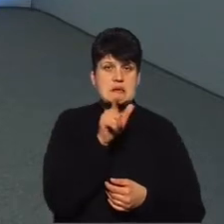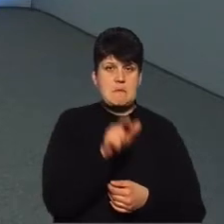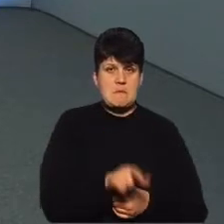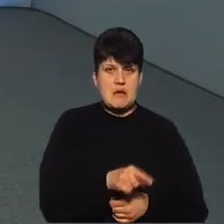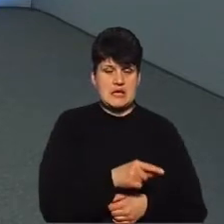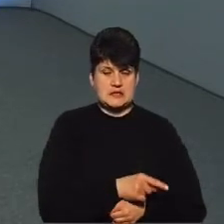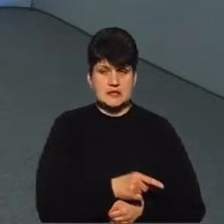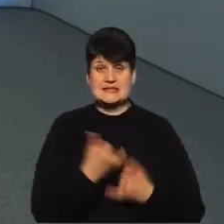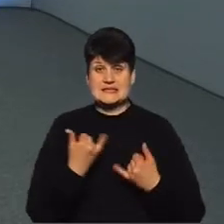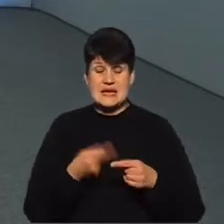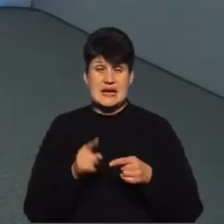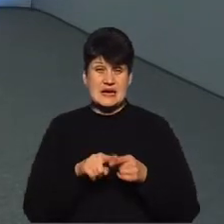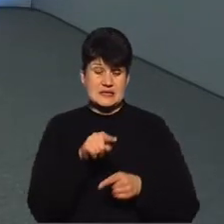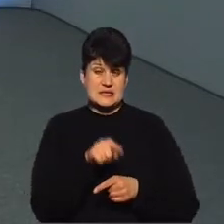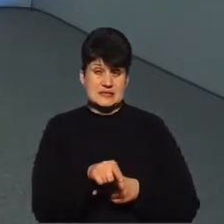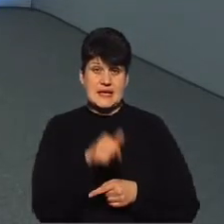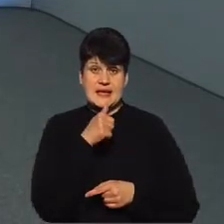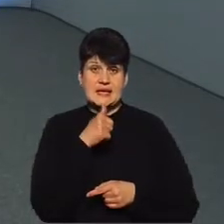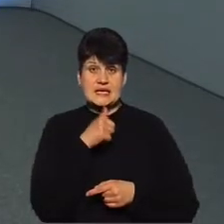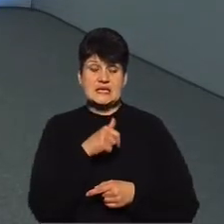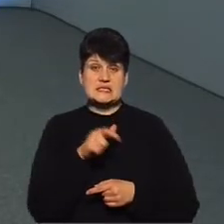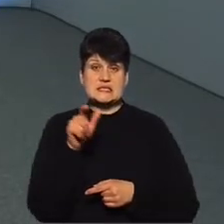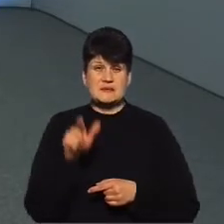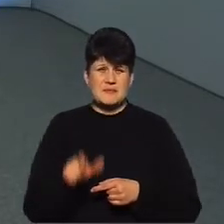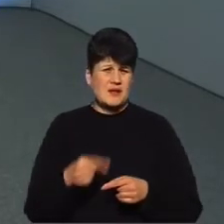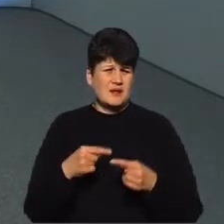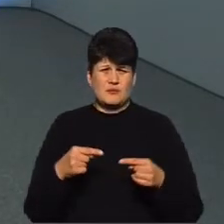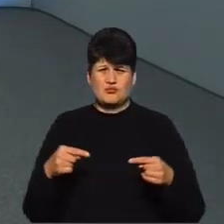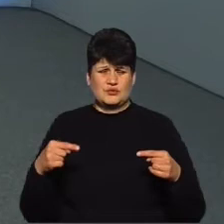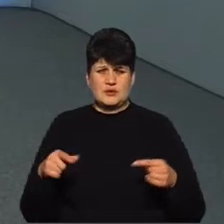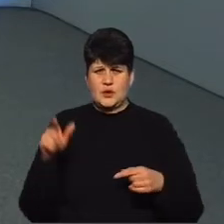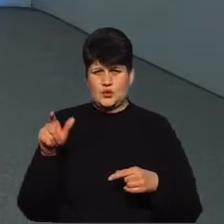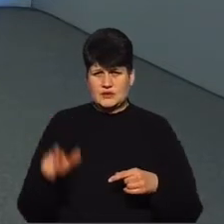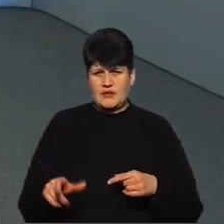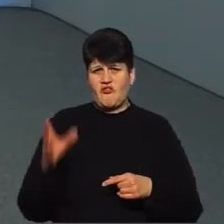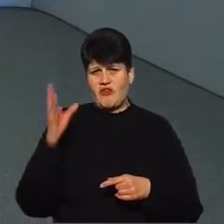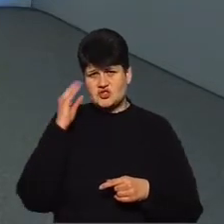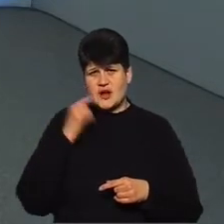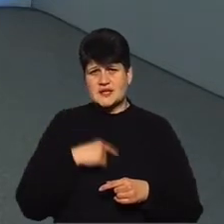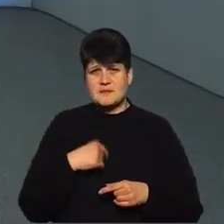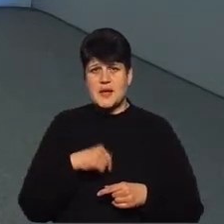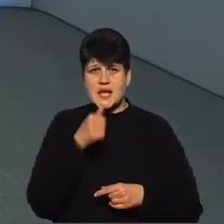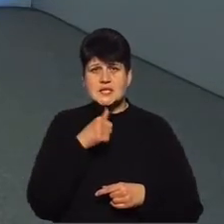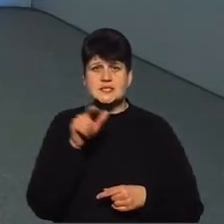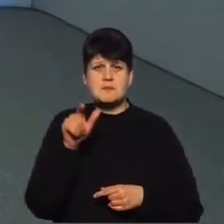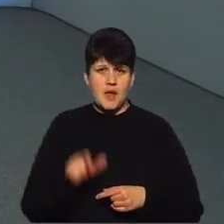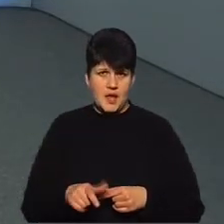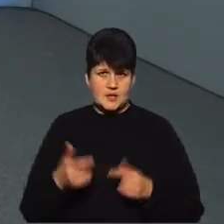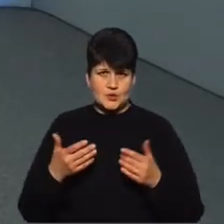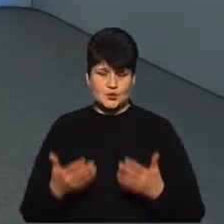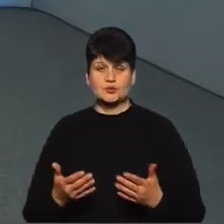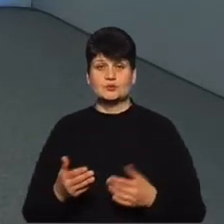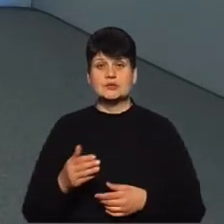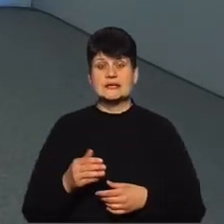оце слово «експерт» заїжджений, будь-який блогер вважає себе експертом. Так? І відповідно, навіть